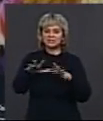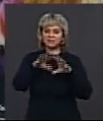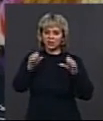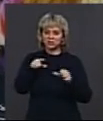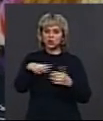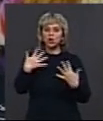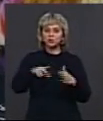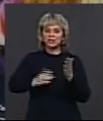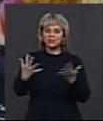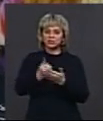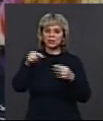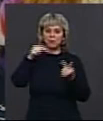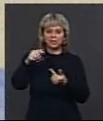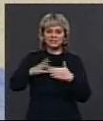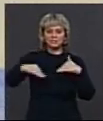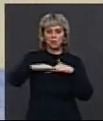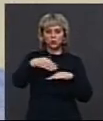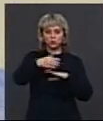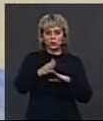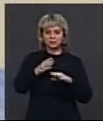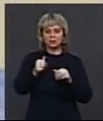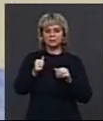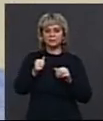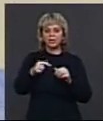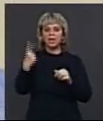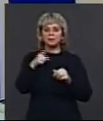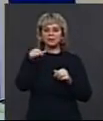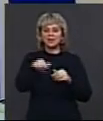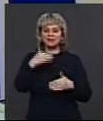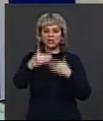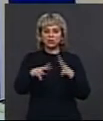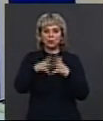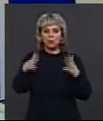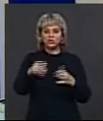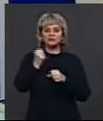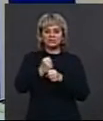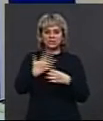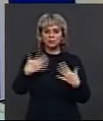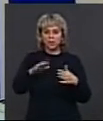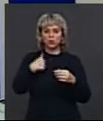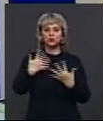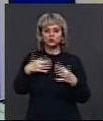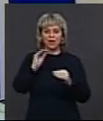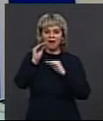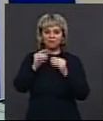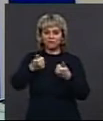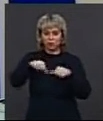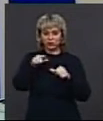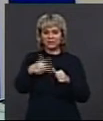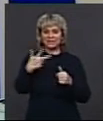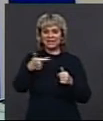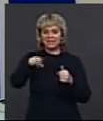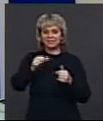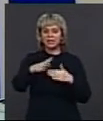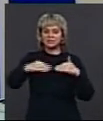власти. Уже нашли подходящий земельный участок. Первый этап большой мы сделали. Мы уже оформили 3